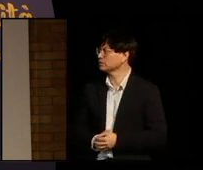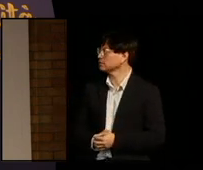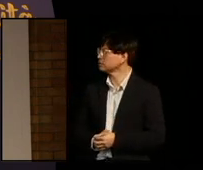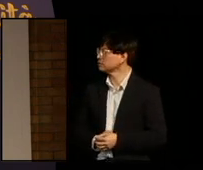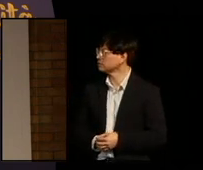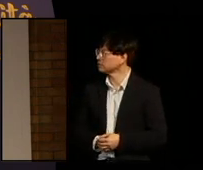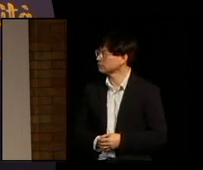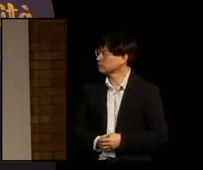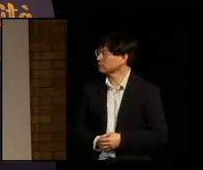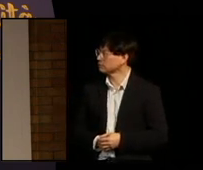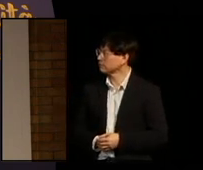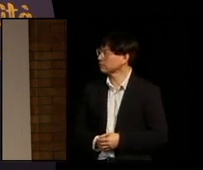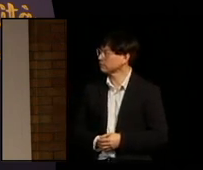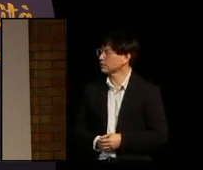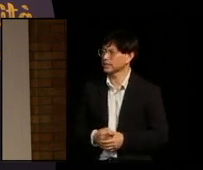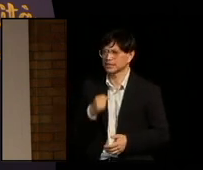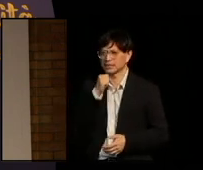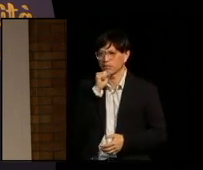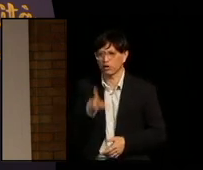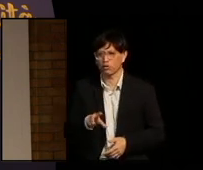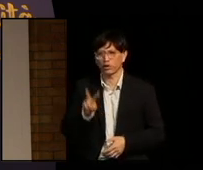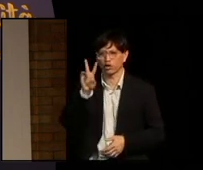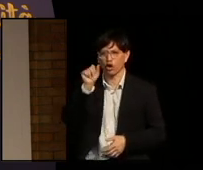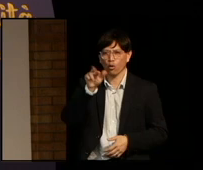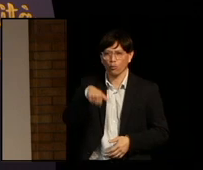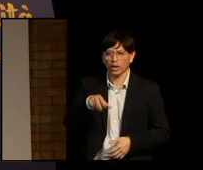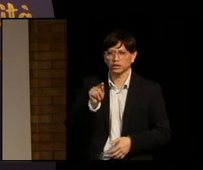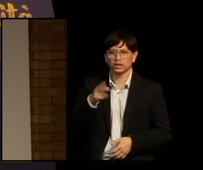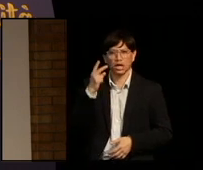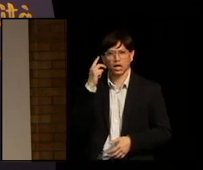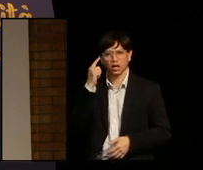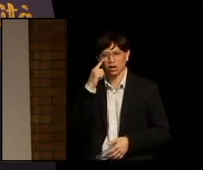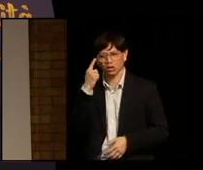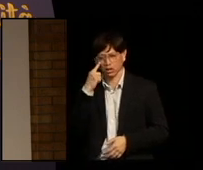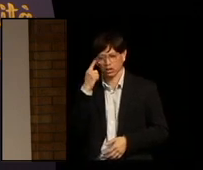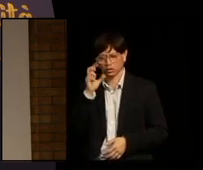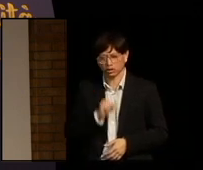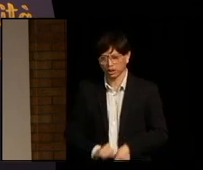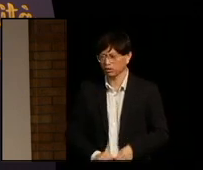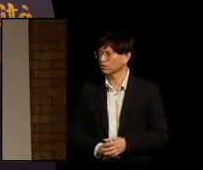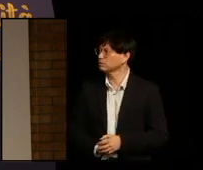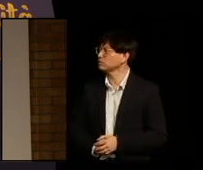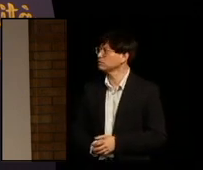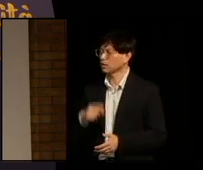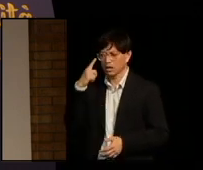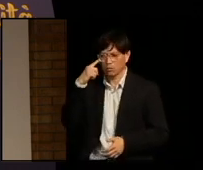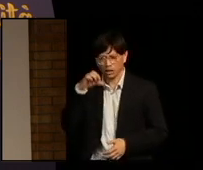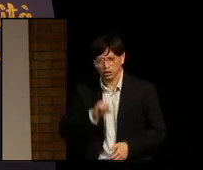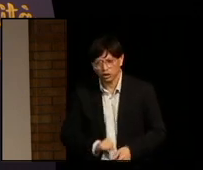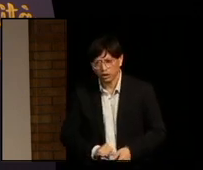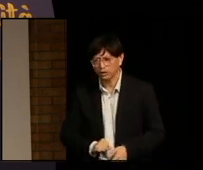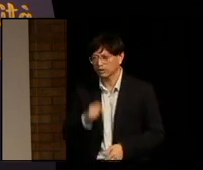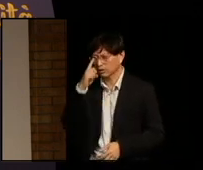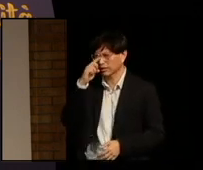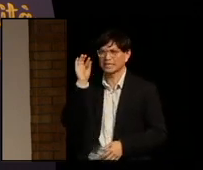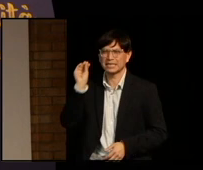dimensione mi ha sempre colpito quel Vangelo del cieco in cui i discepoli incontrano il C il cieco e chiedono